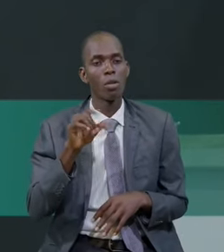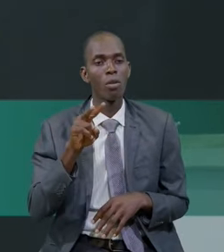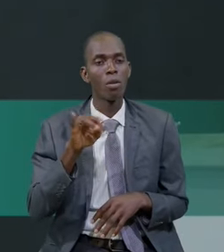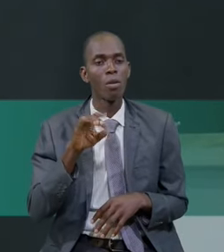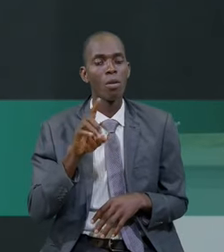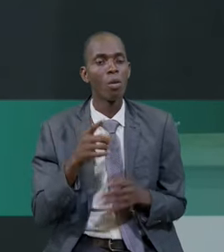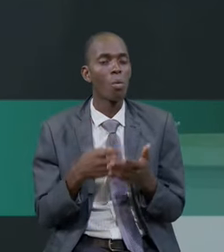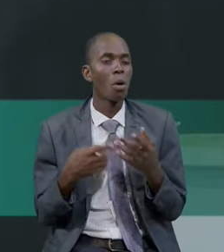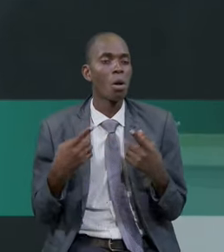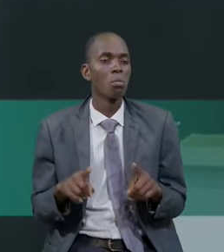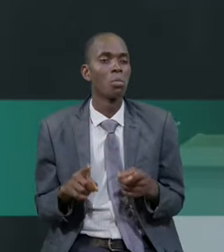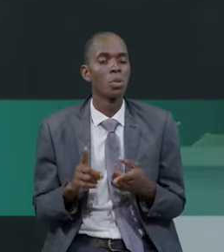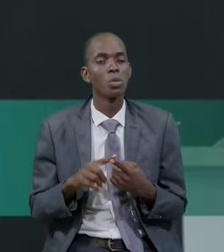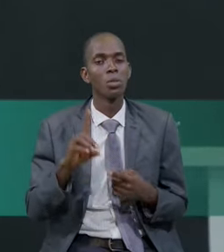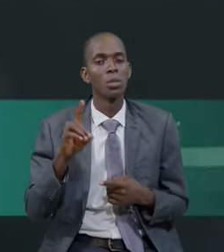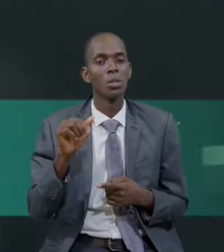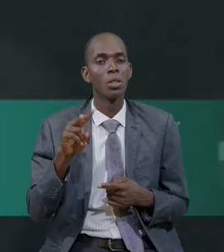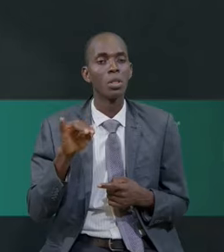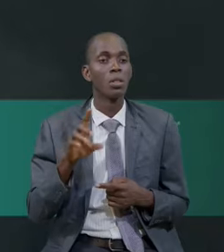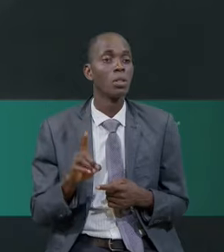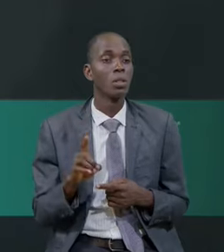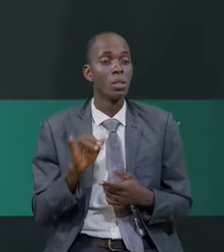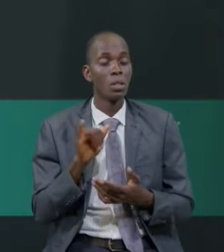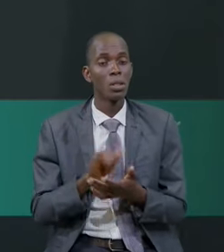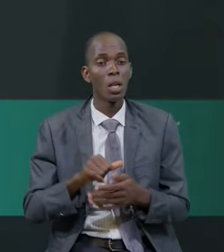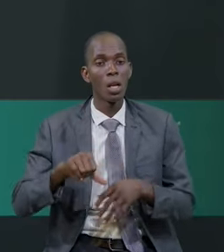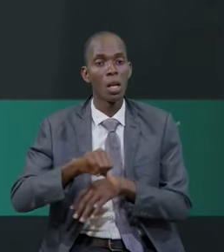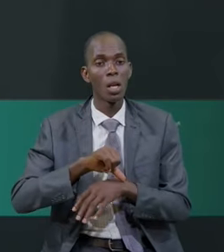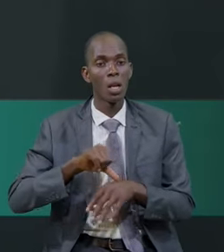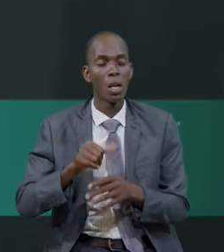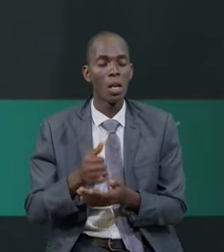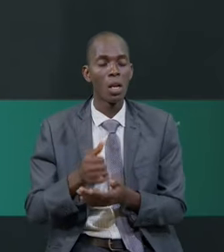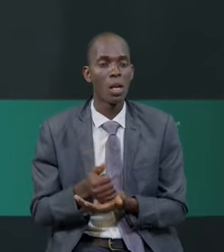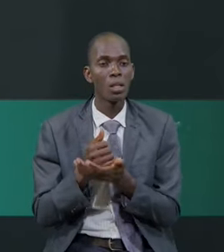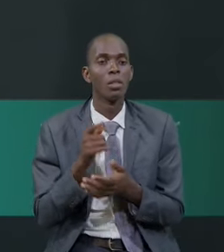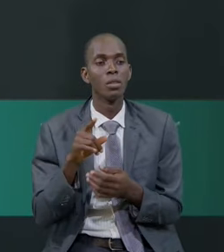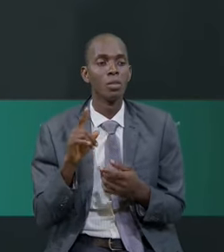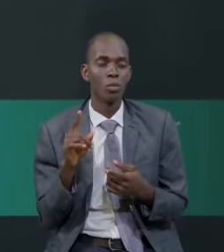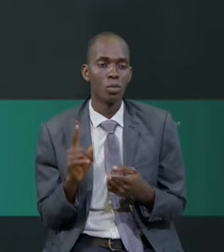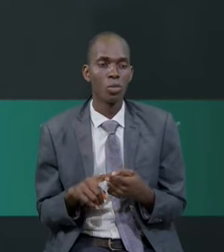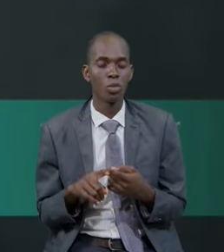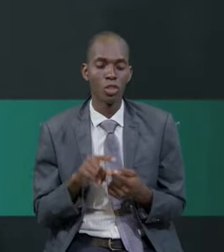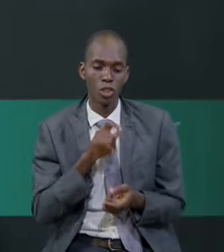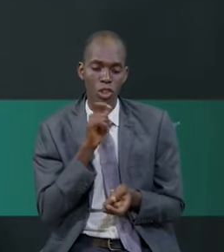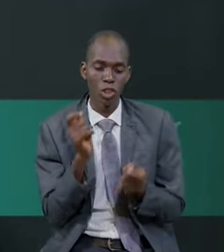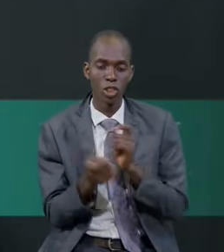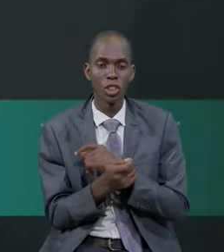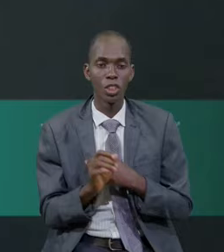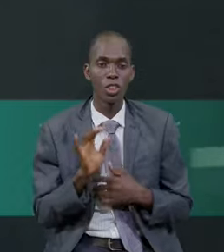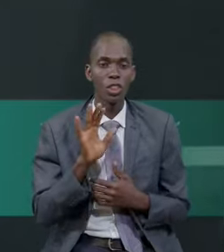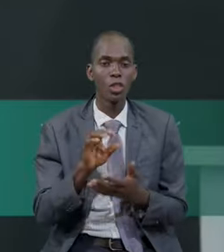qu'est-ce qu'elle a poussé à faire? L'onction l'a permis de transformer son monde, sa nation,